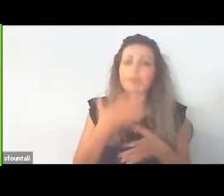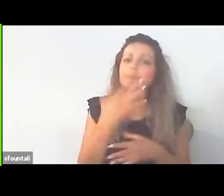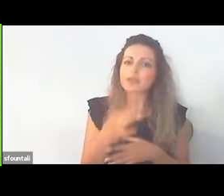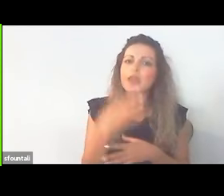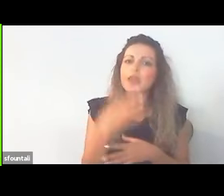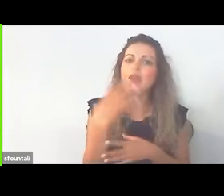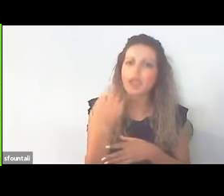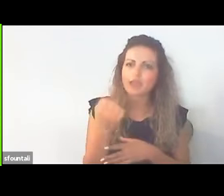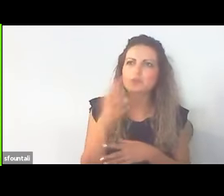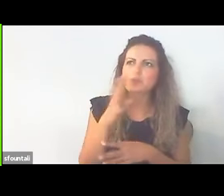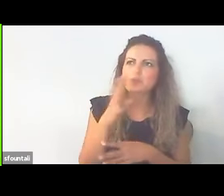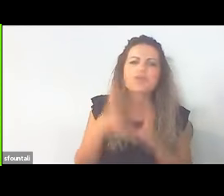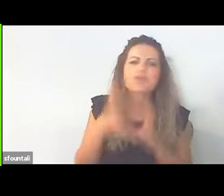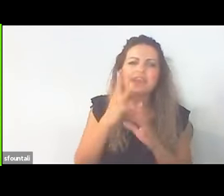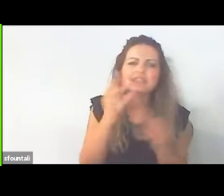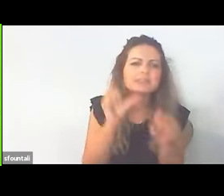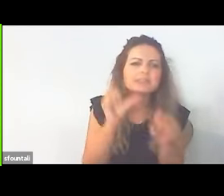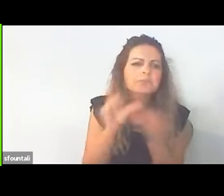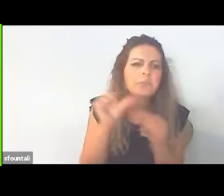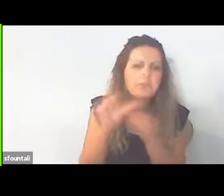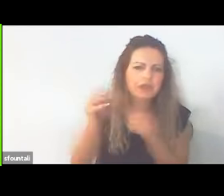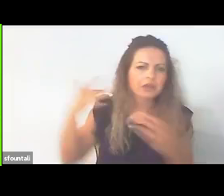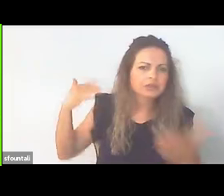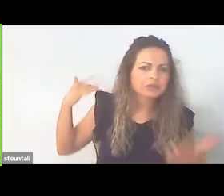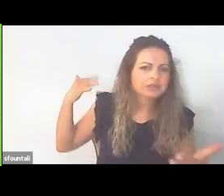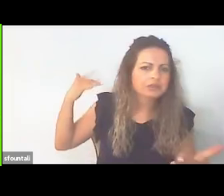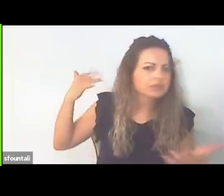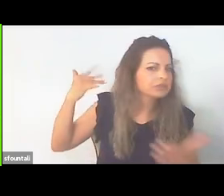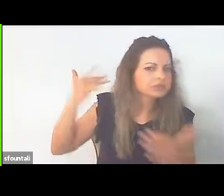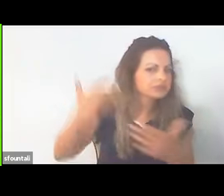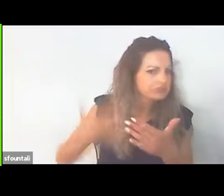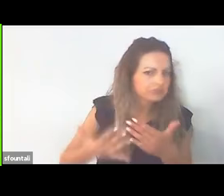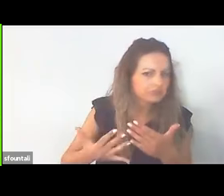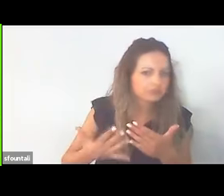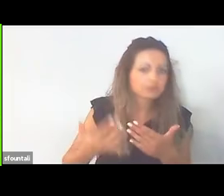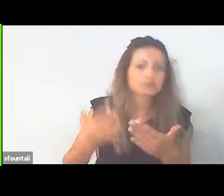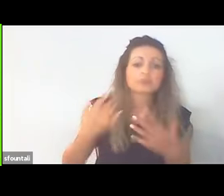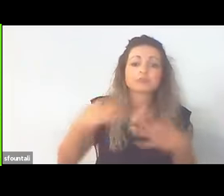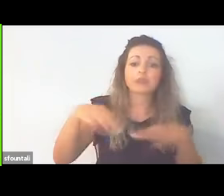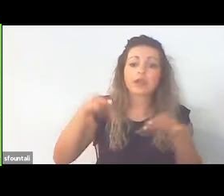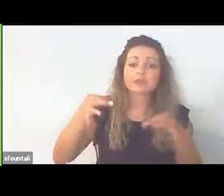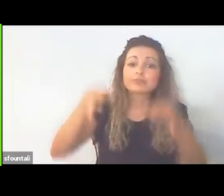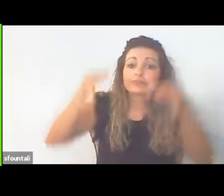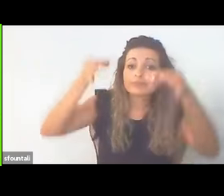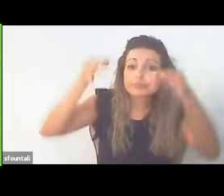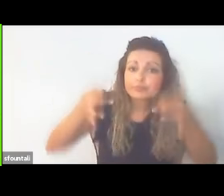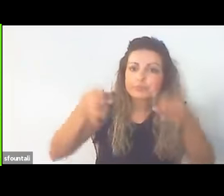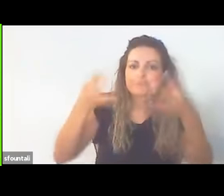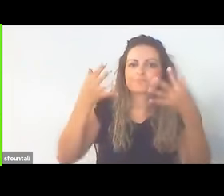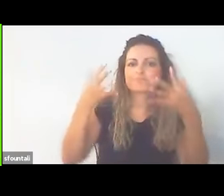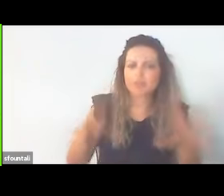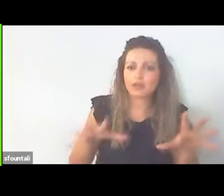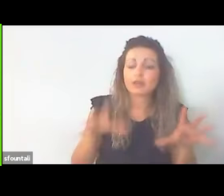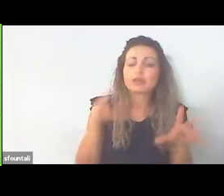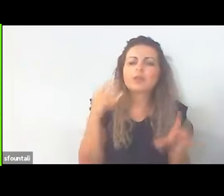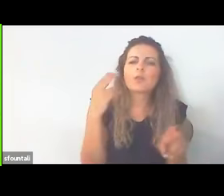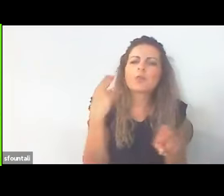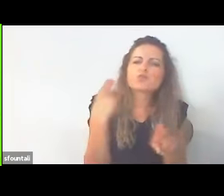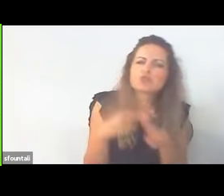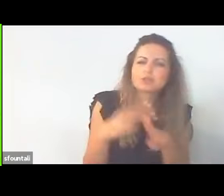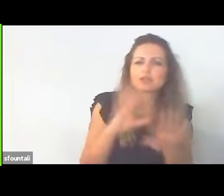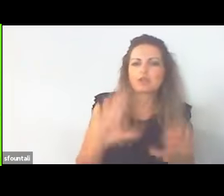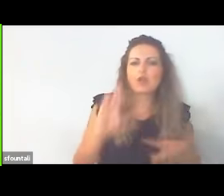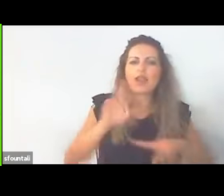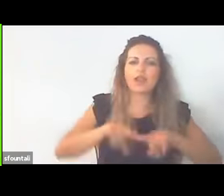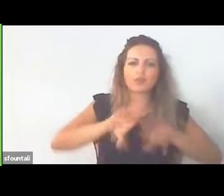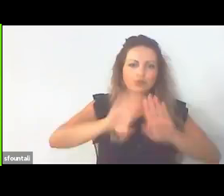μήνες περίπου μετά από την επισφράγηση μιας πολύ σημαντικής εκστρατείας για το ελληνικό τμήμα της Διεθνούς Αμνηστίας